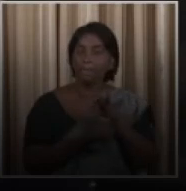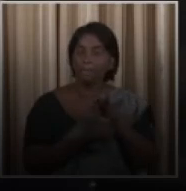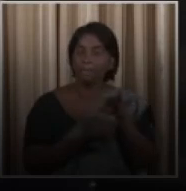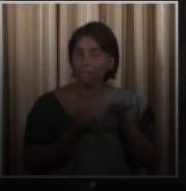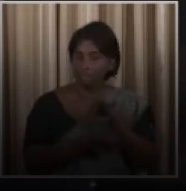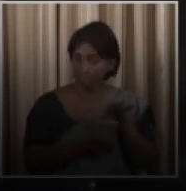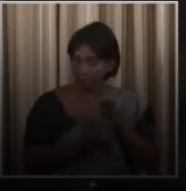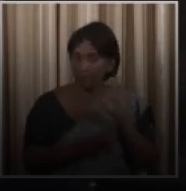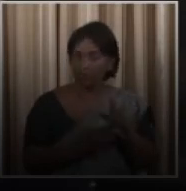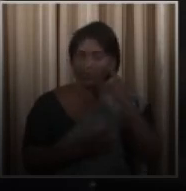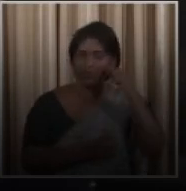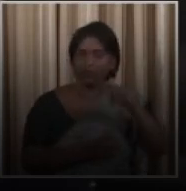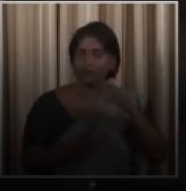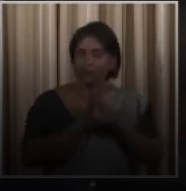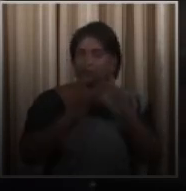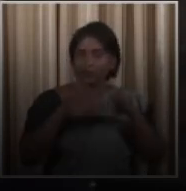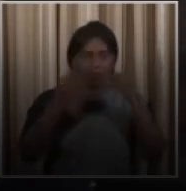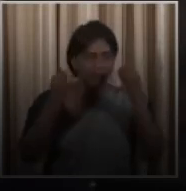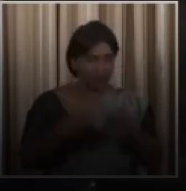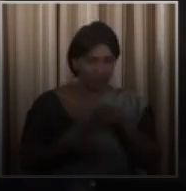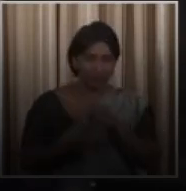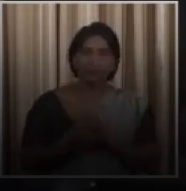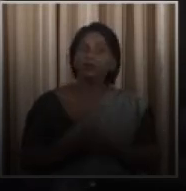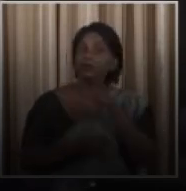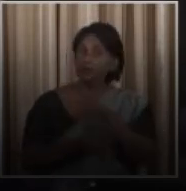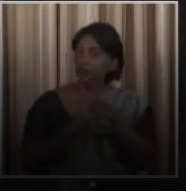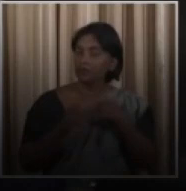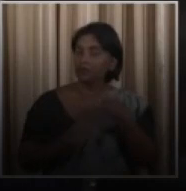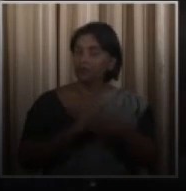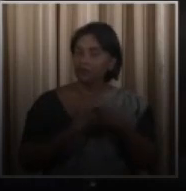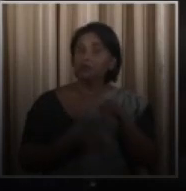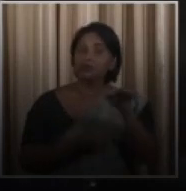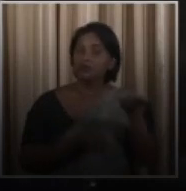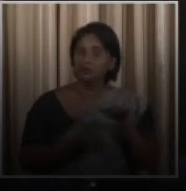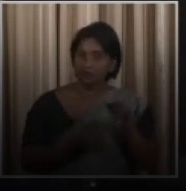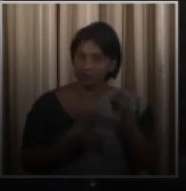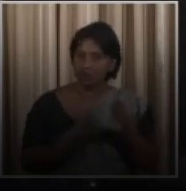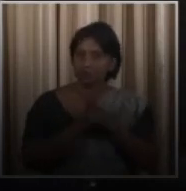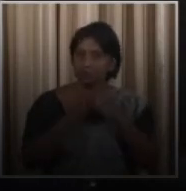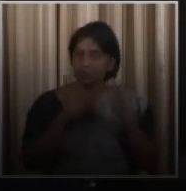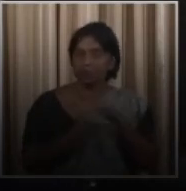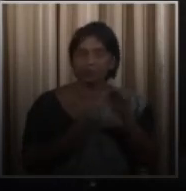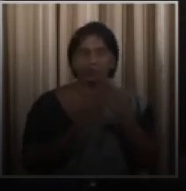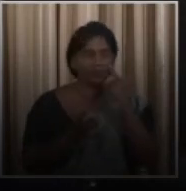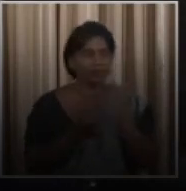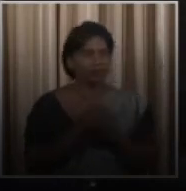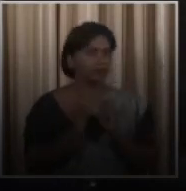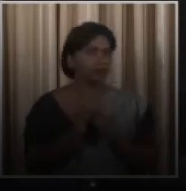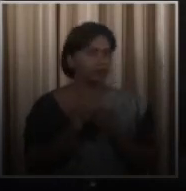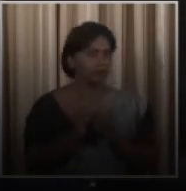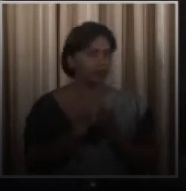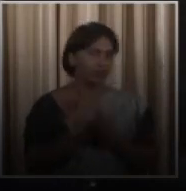ප්‍රජාතන්ත්‍රවාදී පිළිබඳව තිබුණ විශ්වාසය හුඟක් බිඳ වැටුණා ඒක අපේ රටේ සමාජයේ විශාල සමාජ අසහනයක් බවට